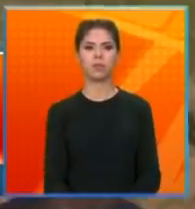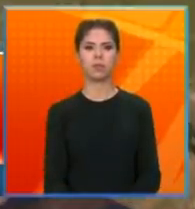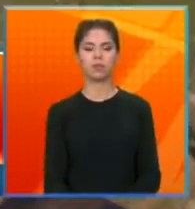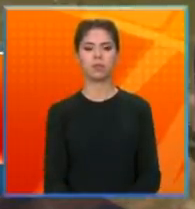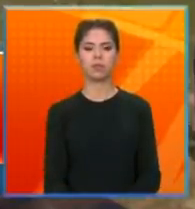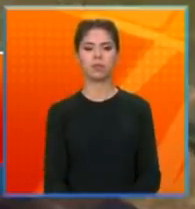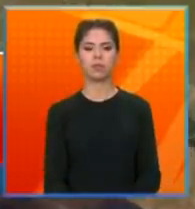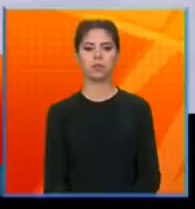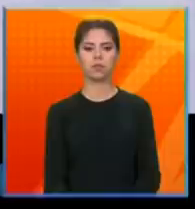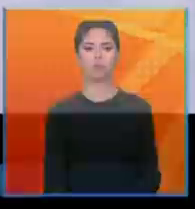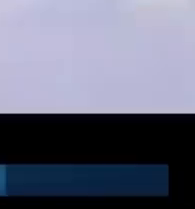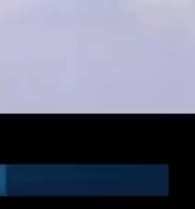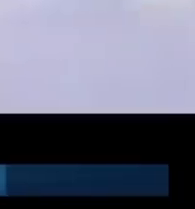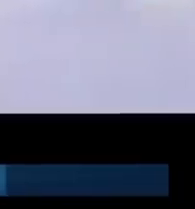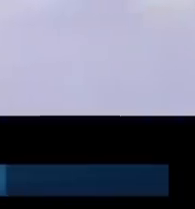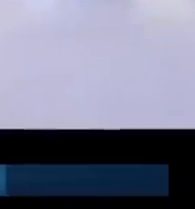bırakmasınlar onu. Adalet yerini bulsun.